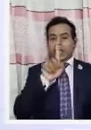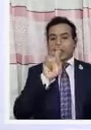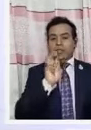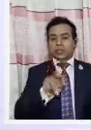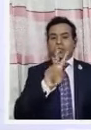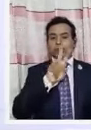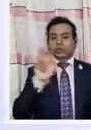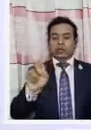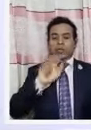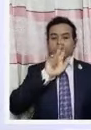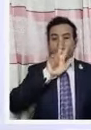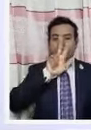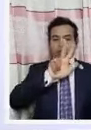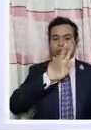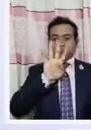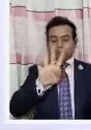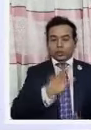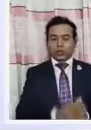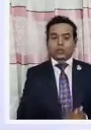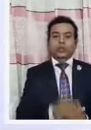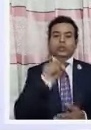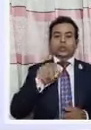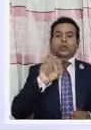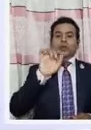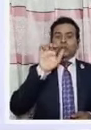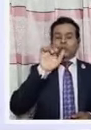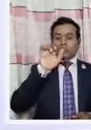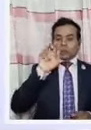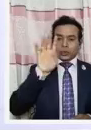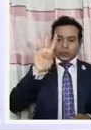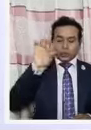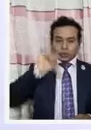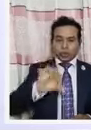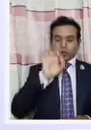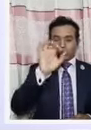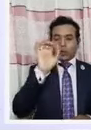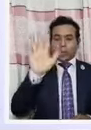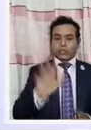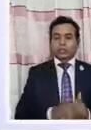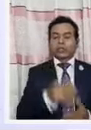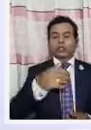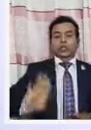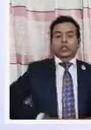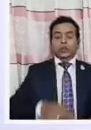এ পর্যন্ত বিভাগ ভিত্তিক মৃত্যুর সংখ্যা, ঢাকা বিভাগ 1,284 জন,